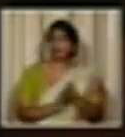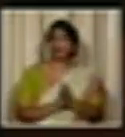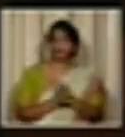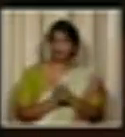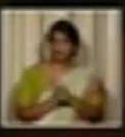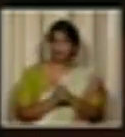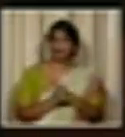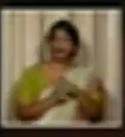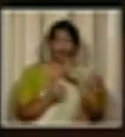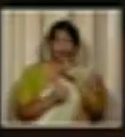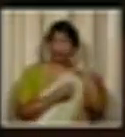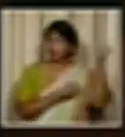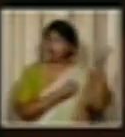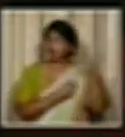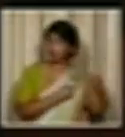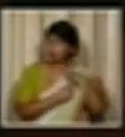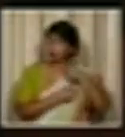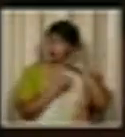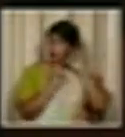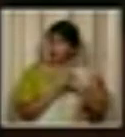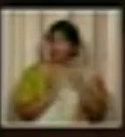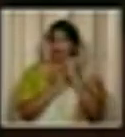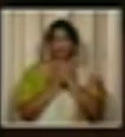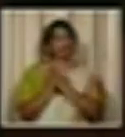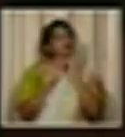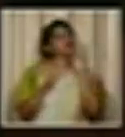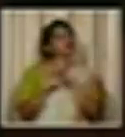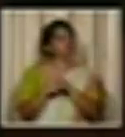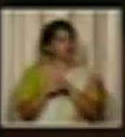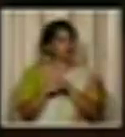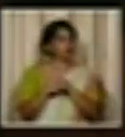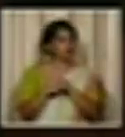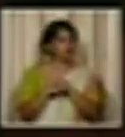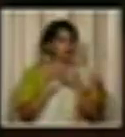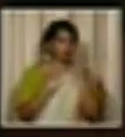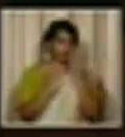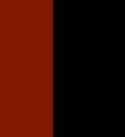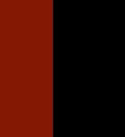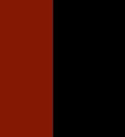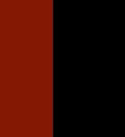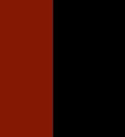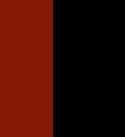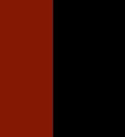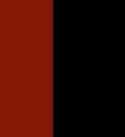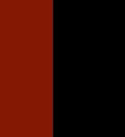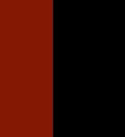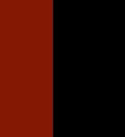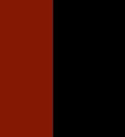අපි ශ්‍රේෂ්ඨාධිකරණයේ එකඟ වෙච්ච සංශෝධන පමණයි. අපි ඉදිරිපත් කරන්නේ. හොඳයි.